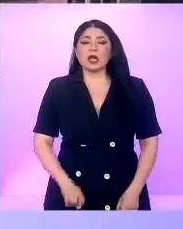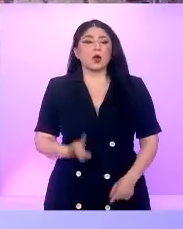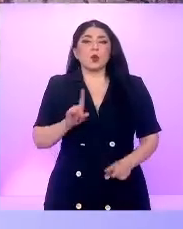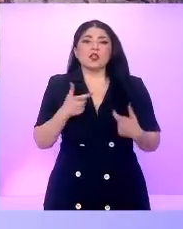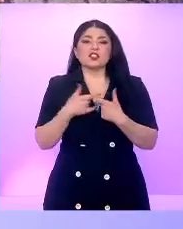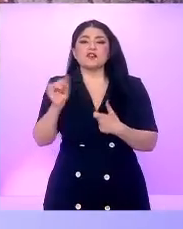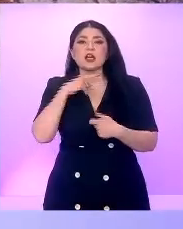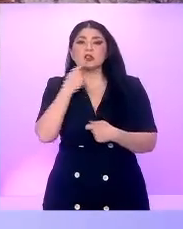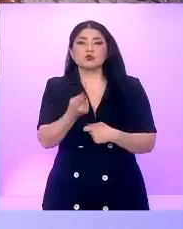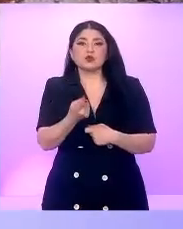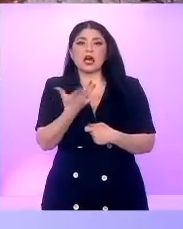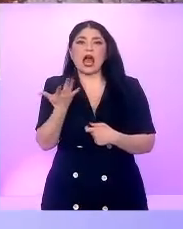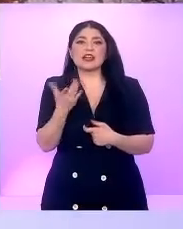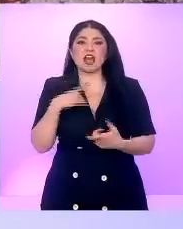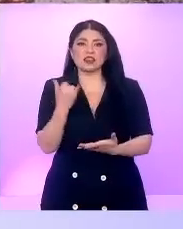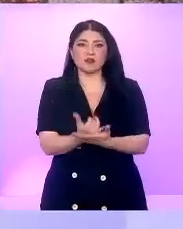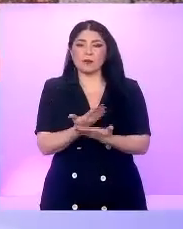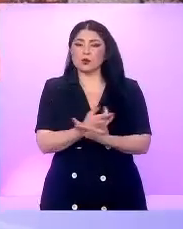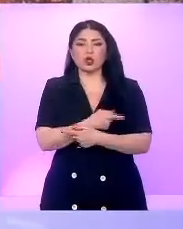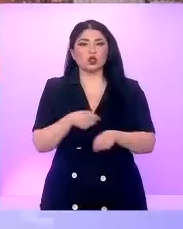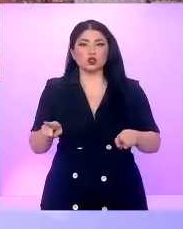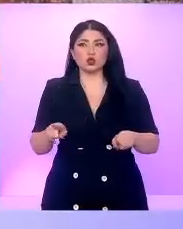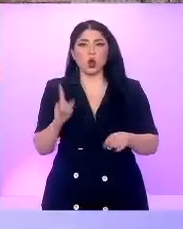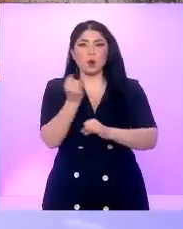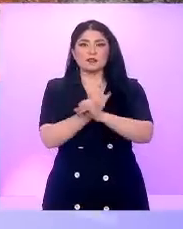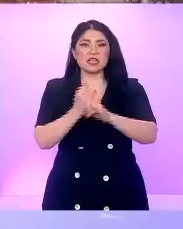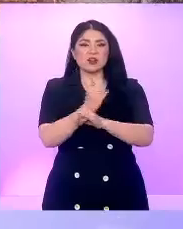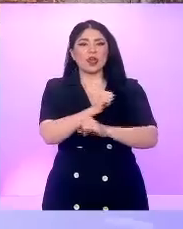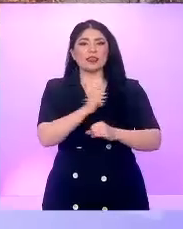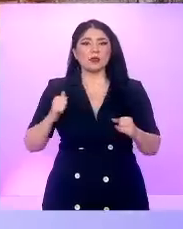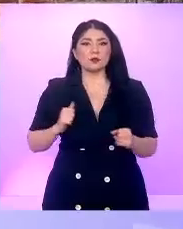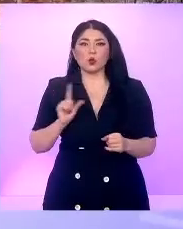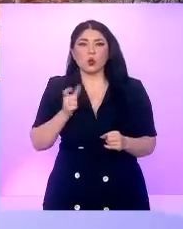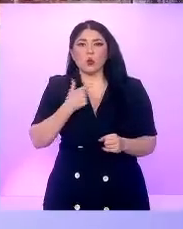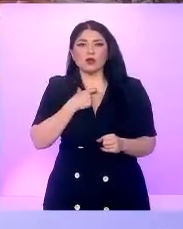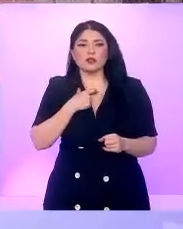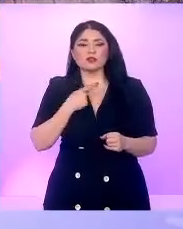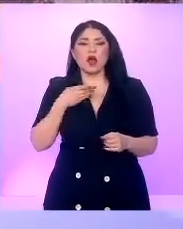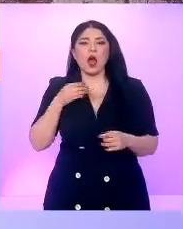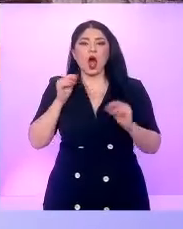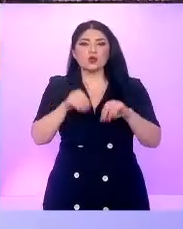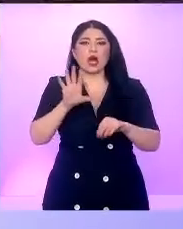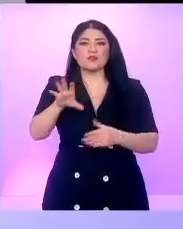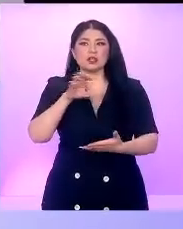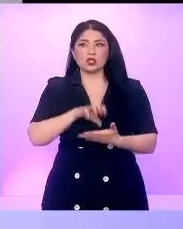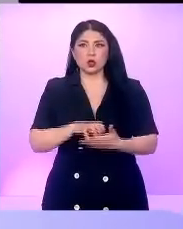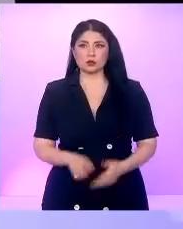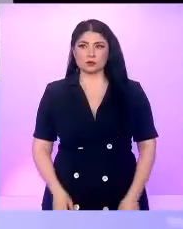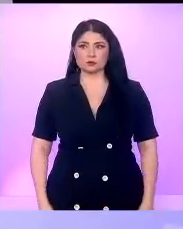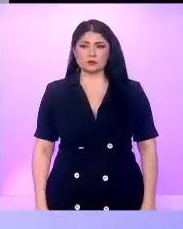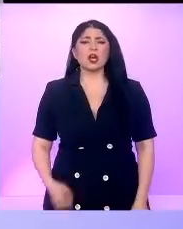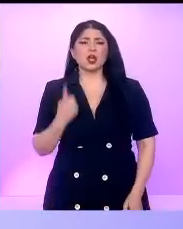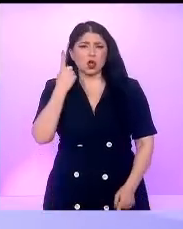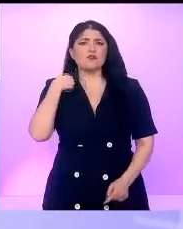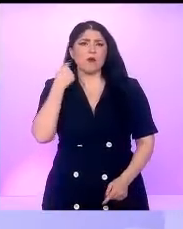confirma niciuna dintre variante, pentru că niciun observator independent nu are acces în astfel de zone. În fine, o să ne lămurim odată